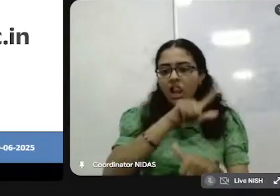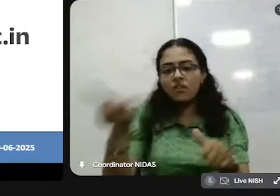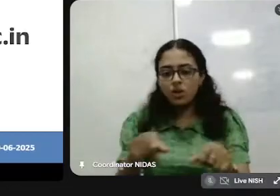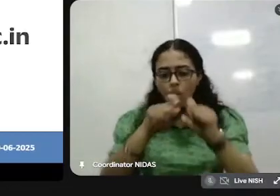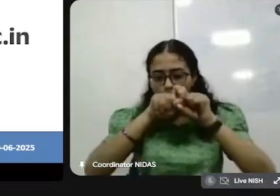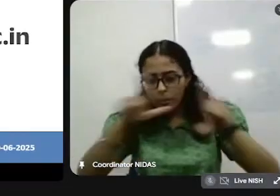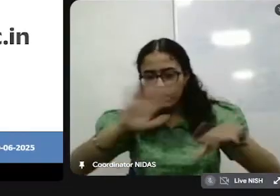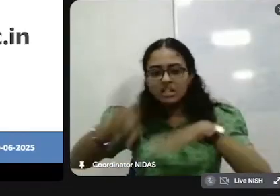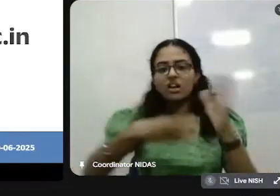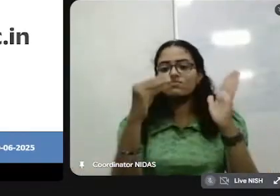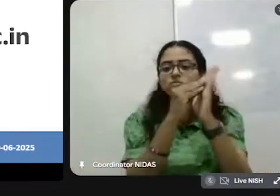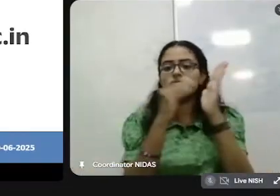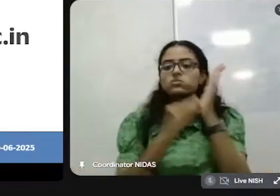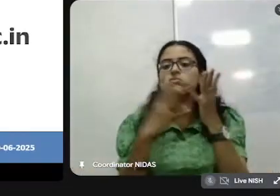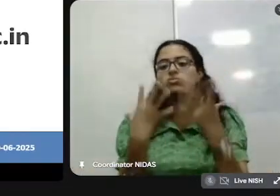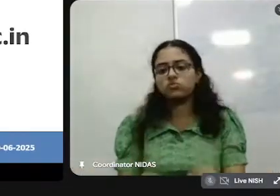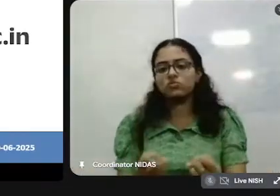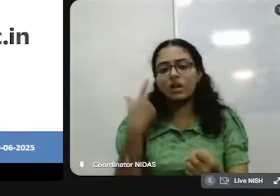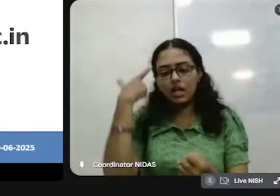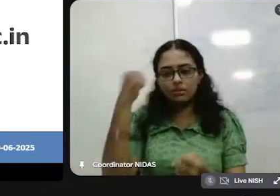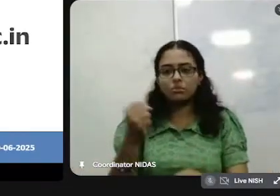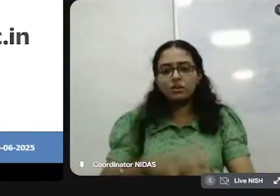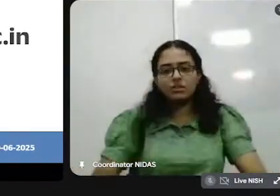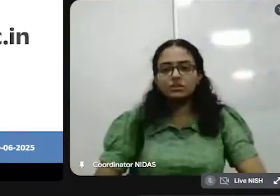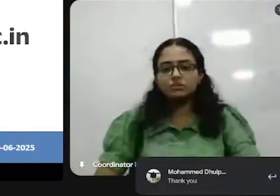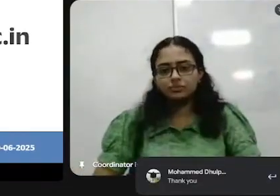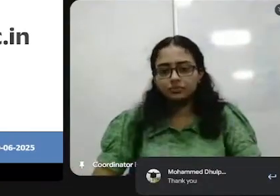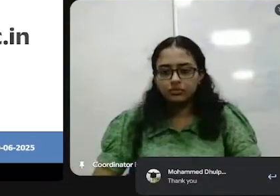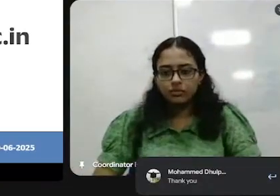ഓപ്പൺ ചെയ്ത് അതും കൂടി ഫിൽ ചെയ്യണമേ എന്ന് ഓർപ്പിക്കുന്നു.